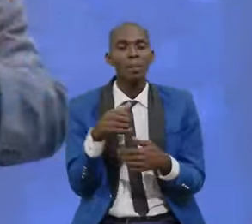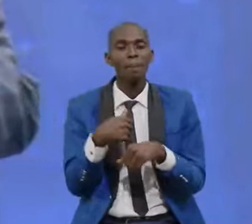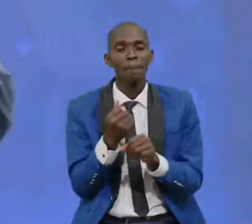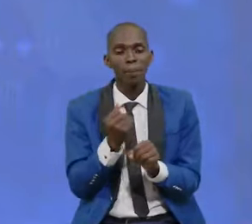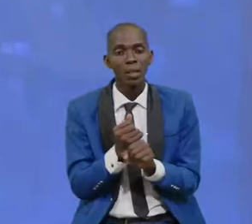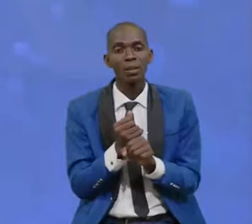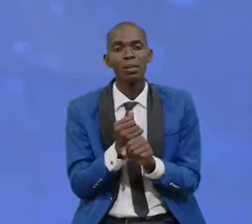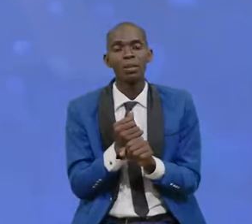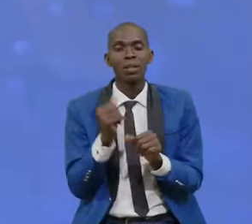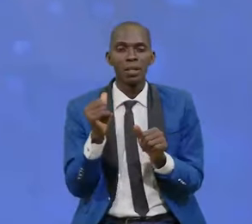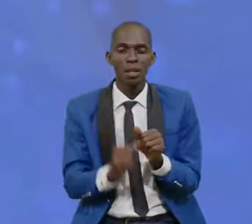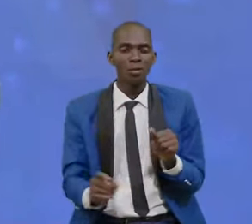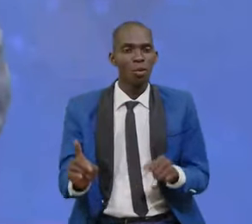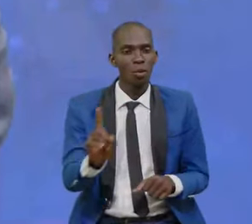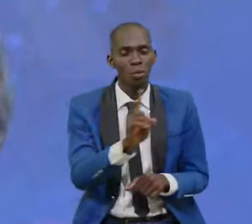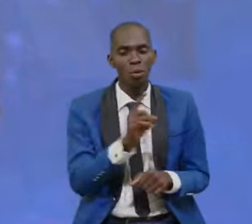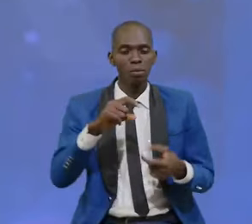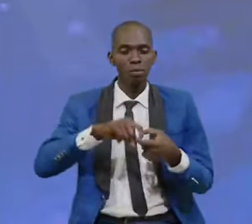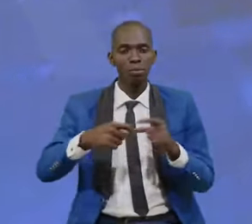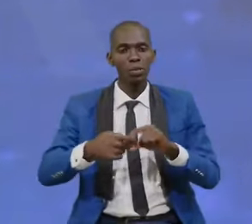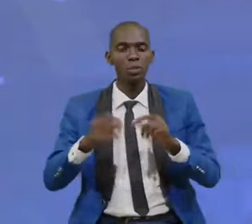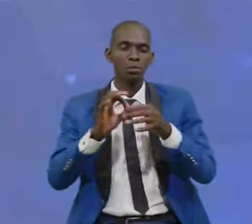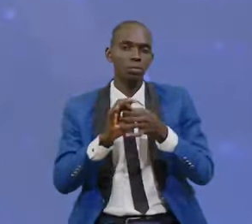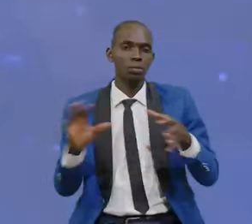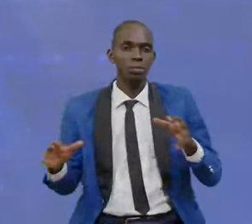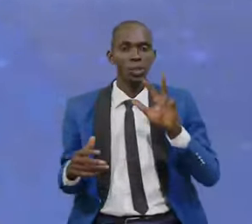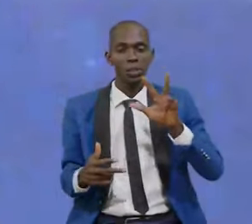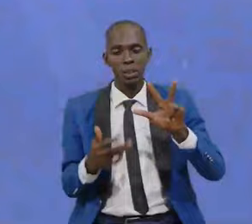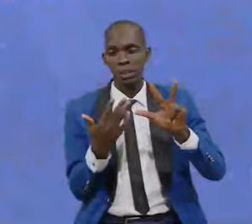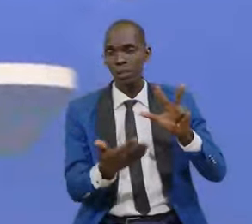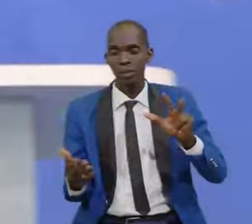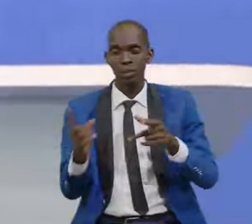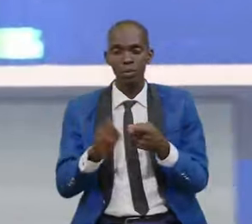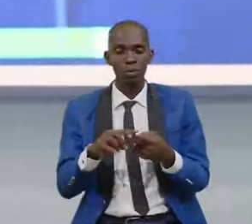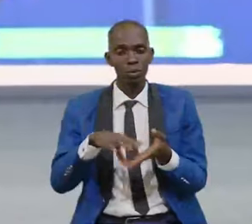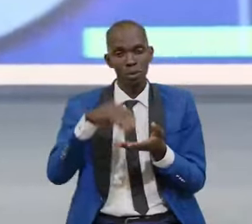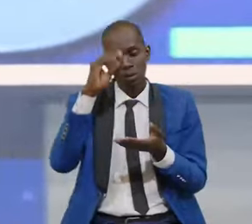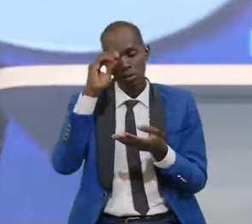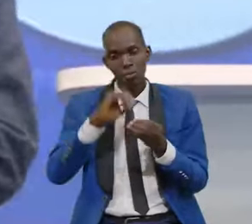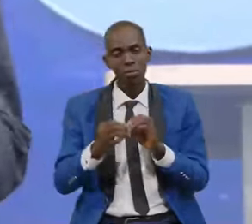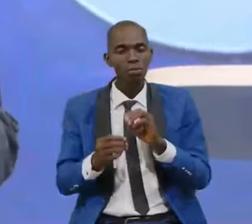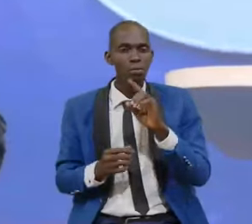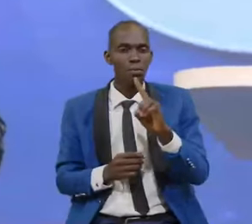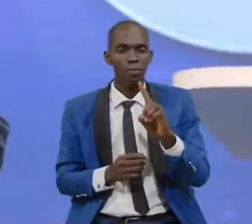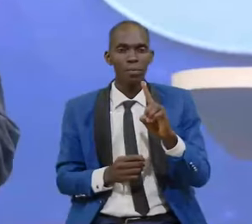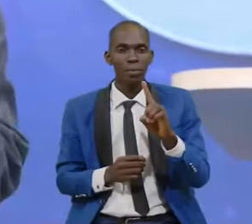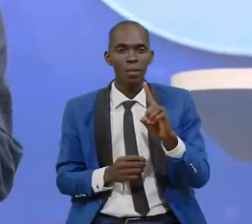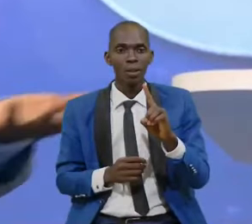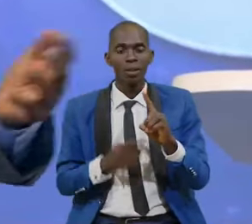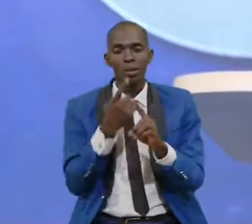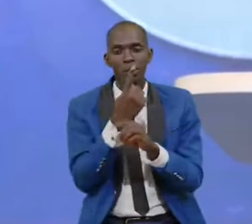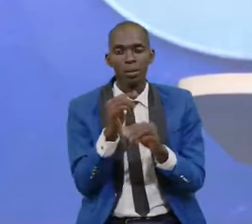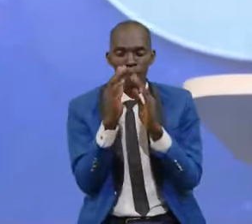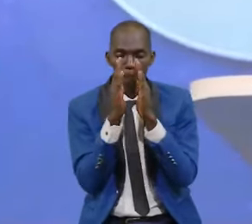les liens de chacun. Il y a trois choses à considérer. Premièrement, la